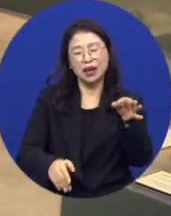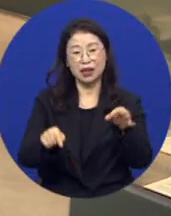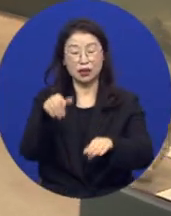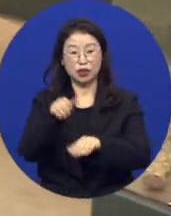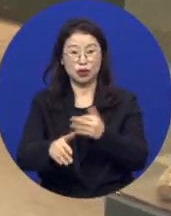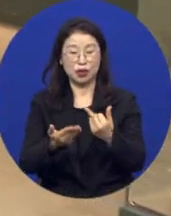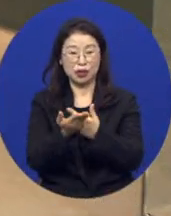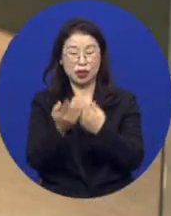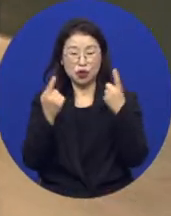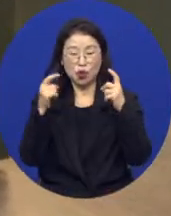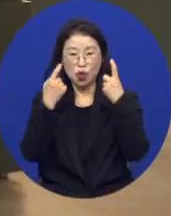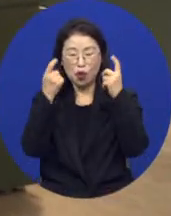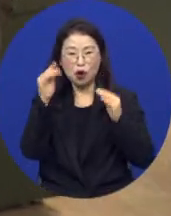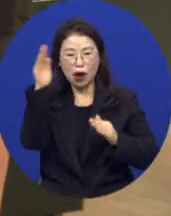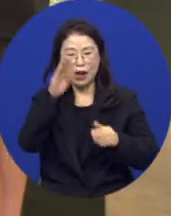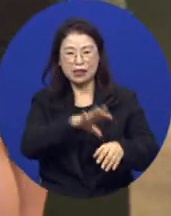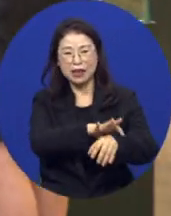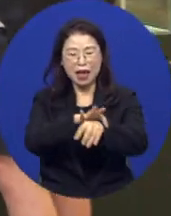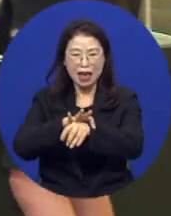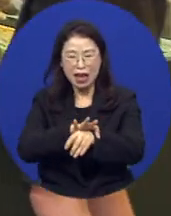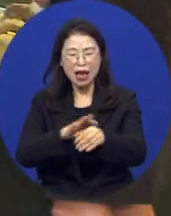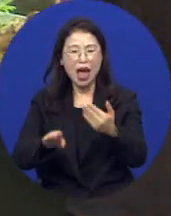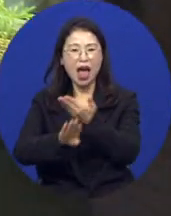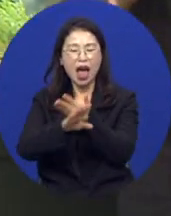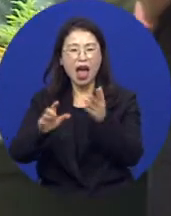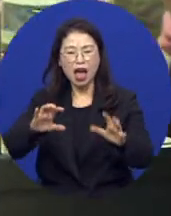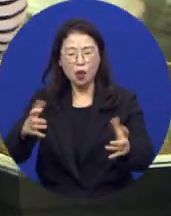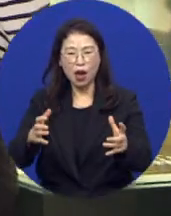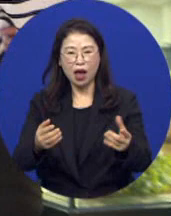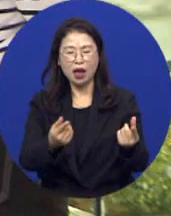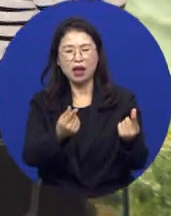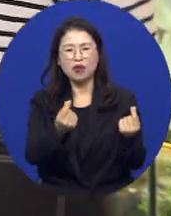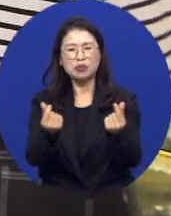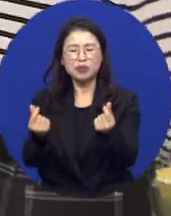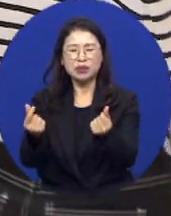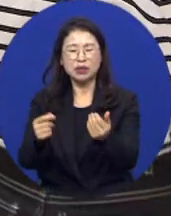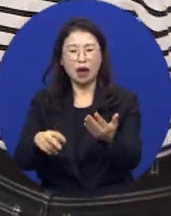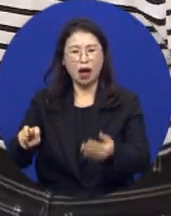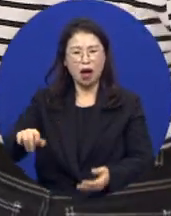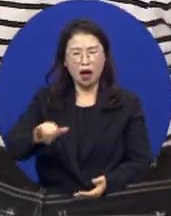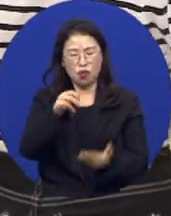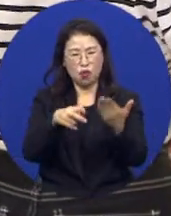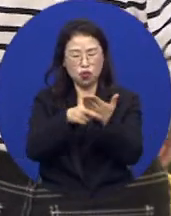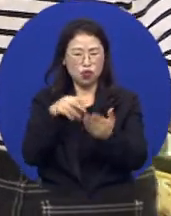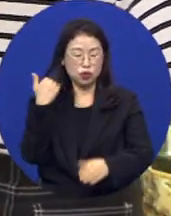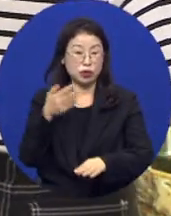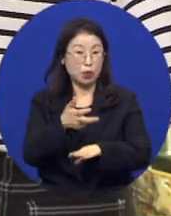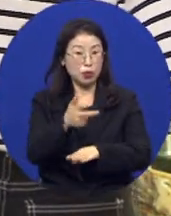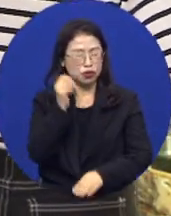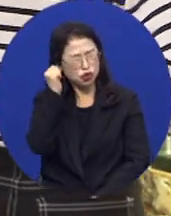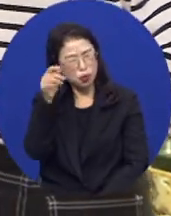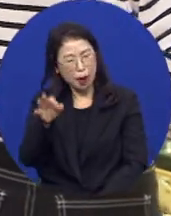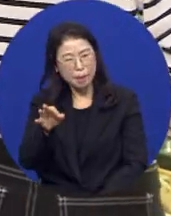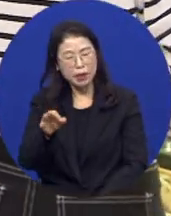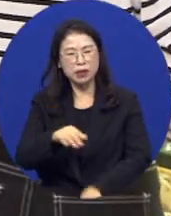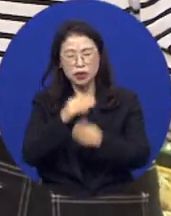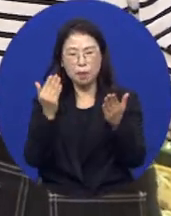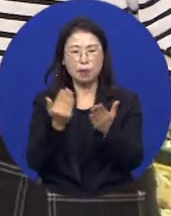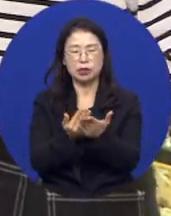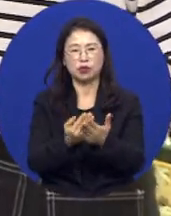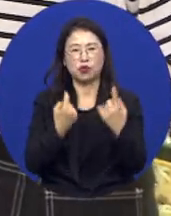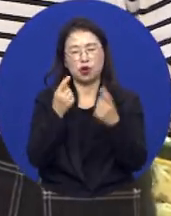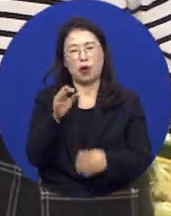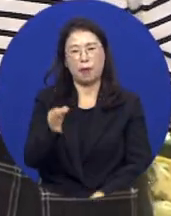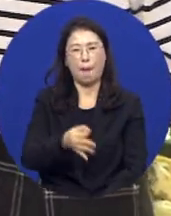이처럼 제주 수학여행 경비가 해외여행만큼 가격이 오른 건 항공료와 전세, 버스, 숙박비 등 전반적인